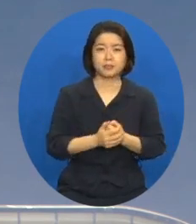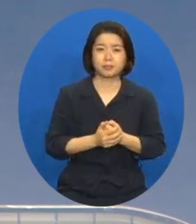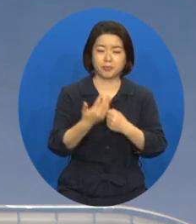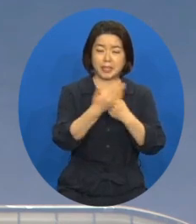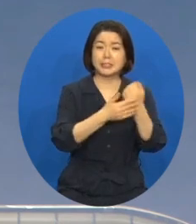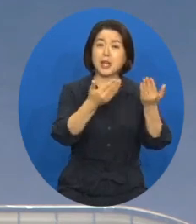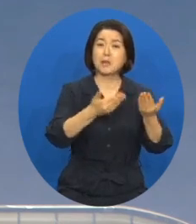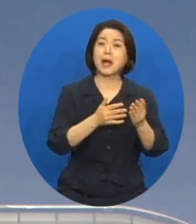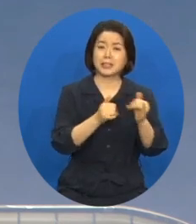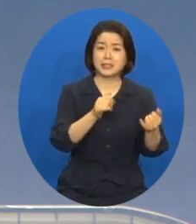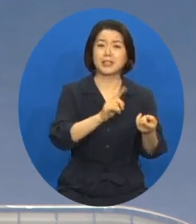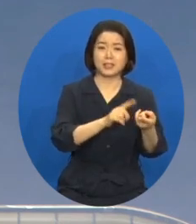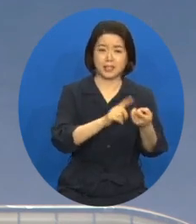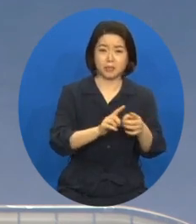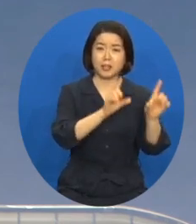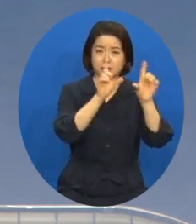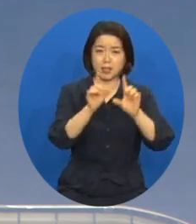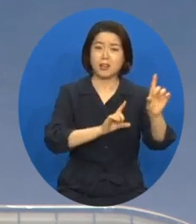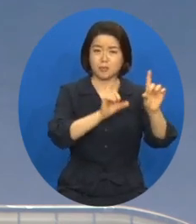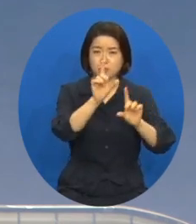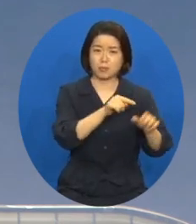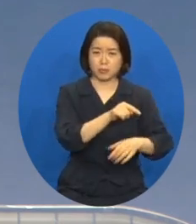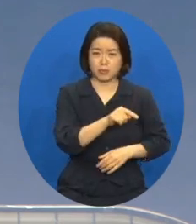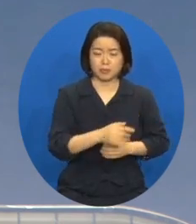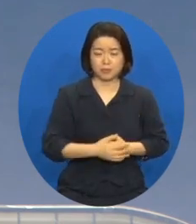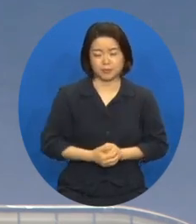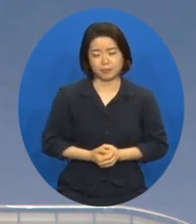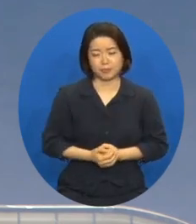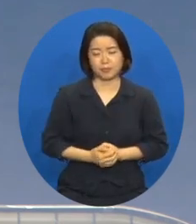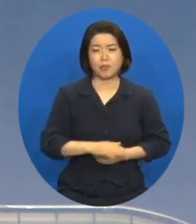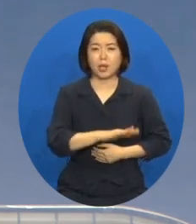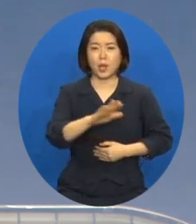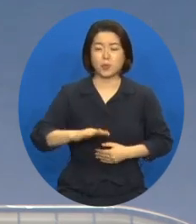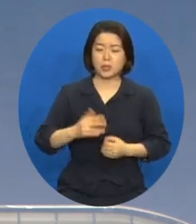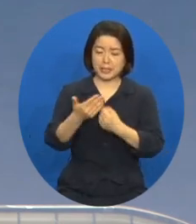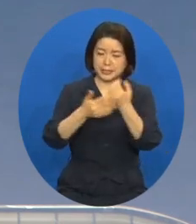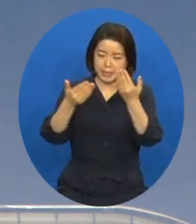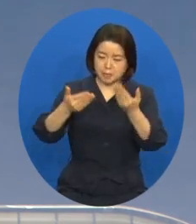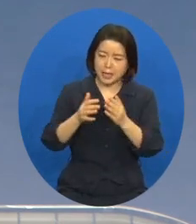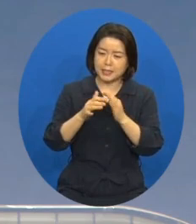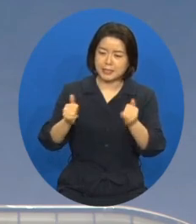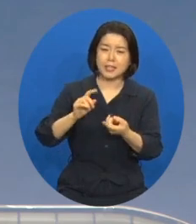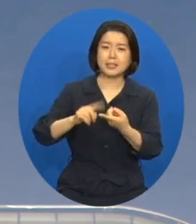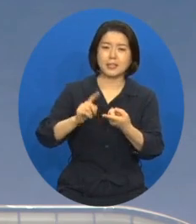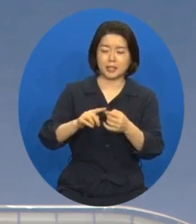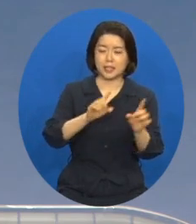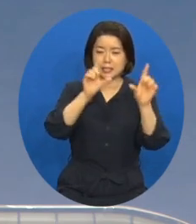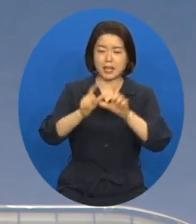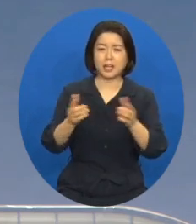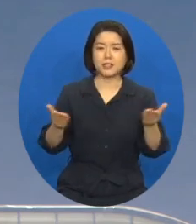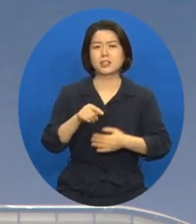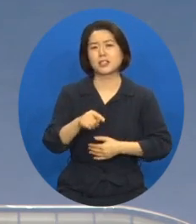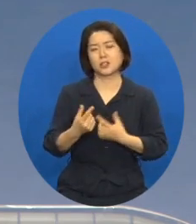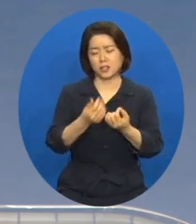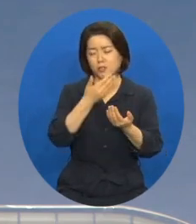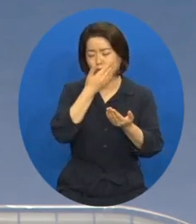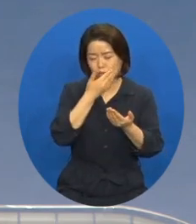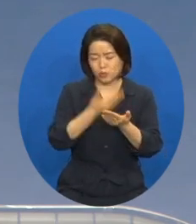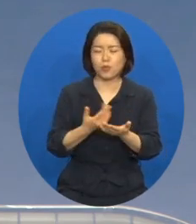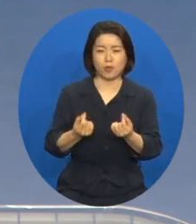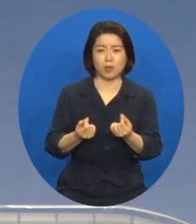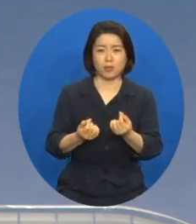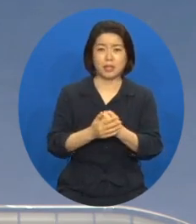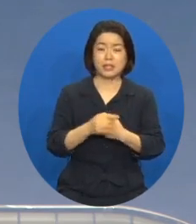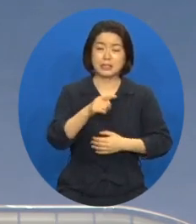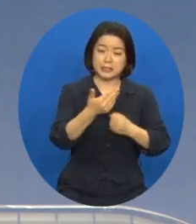은혜 받은 자답게 산다는, 우리가 은혜 받은 자답게 사는 일이 이렇게 중요해요.